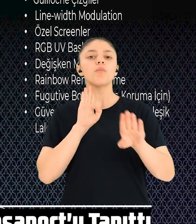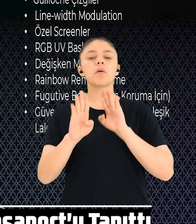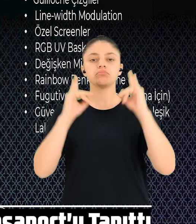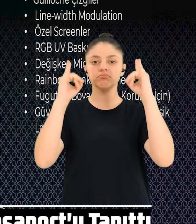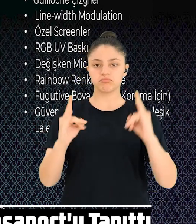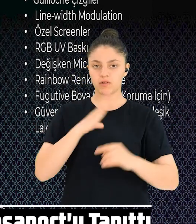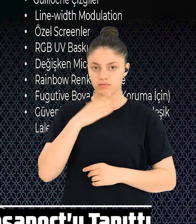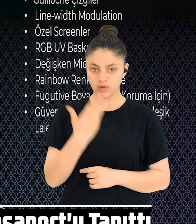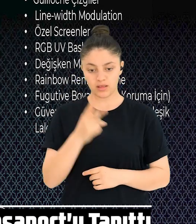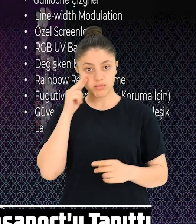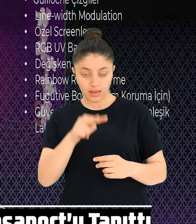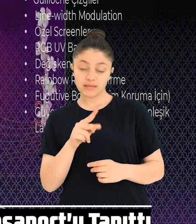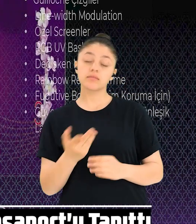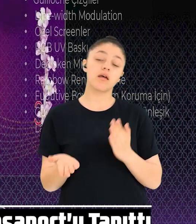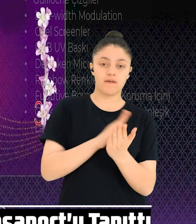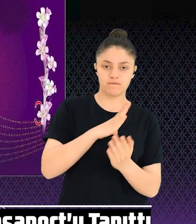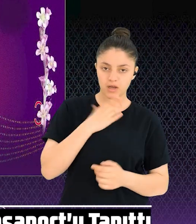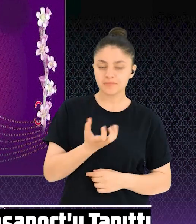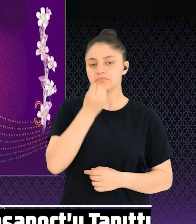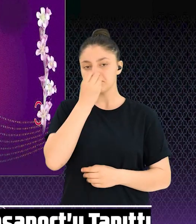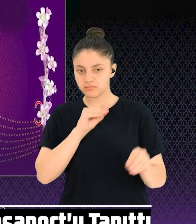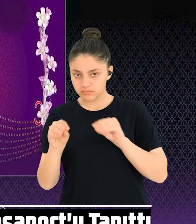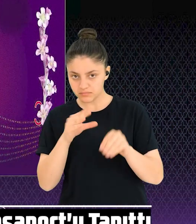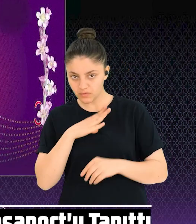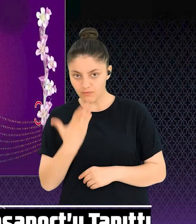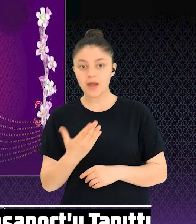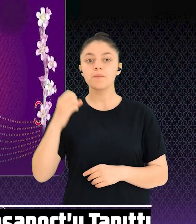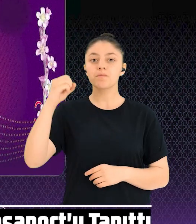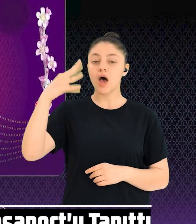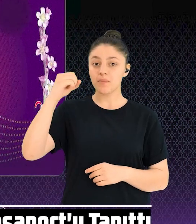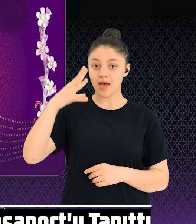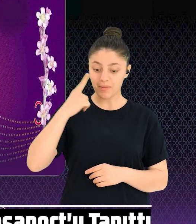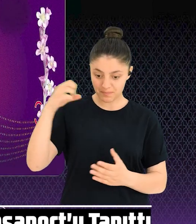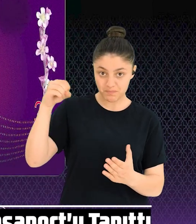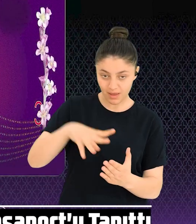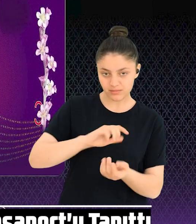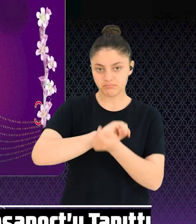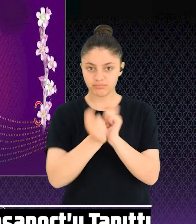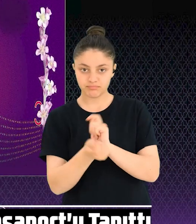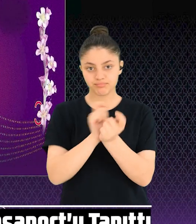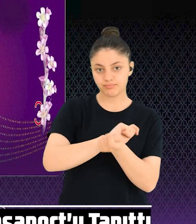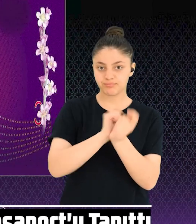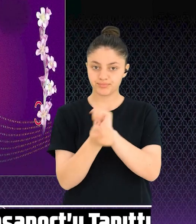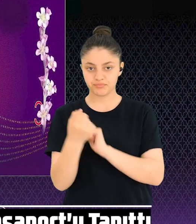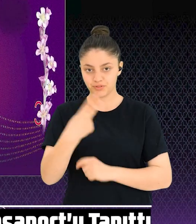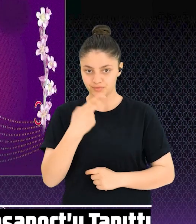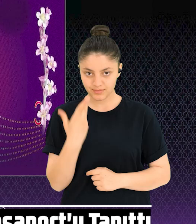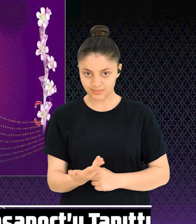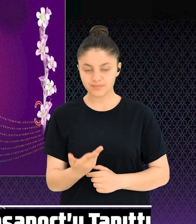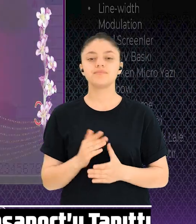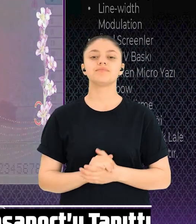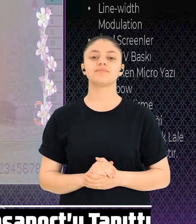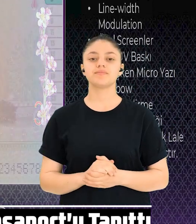bu görünen hali, bir de arkada bir hali daha var. Bu da çiçekli hali. Işığa bastırdığınızda, ışığa getirdiğinizde bu hali oluyor. Resim olarak